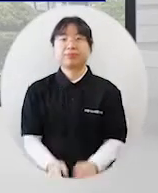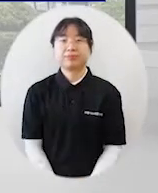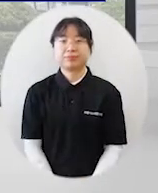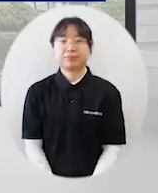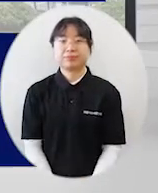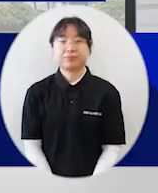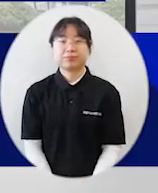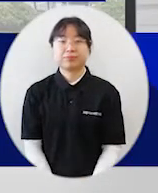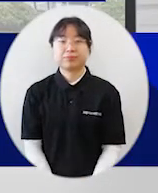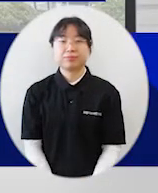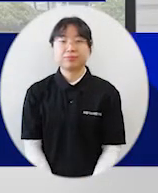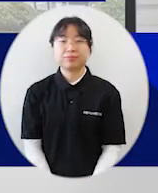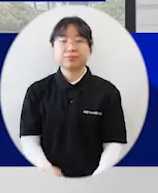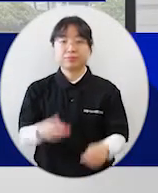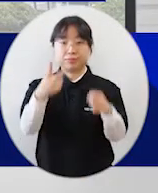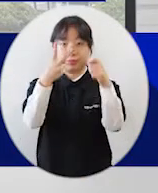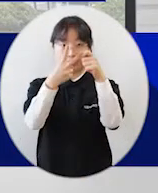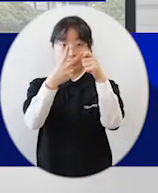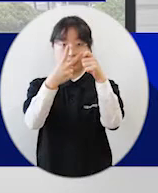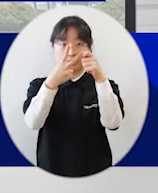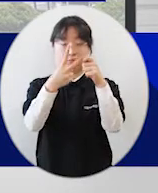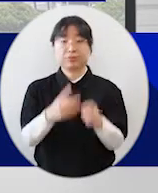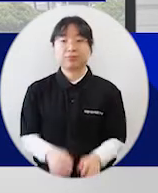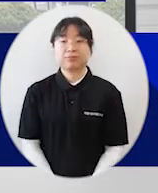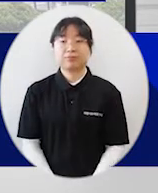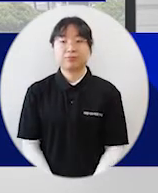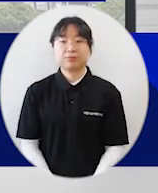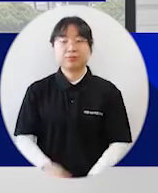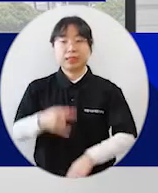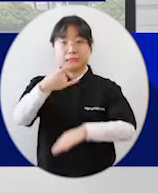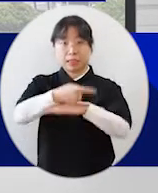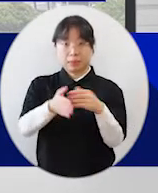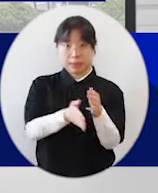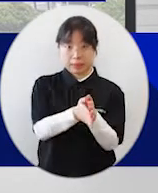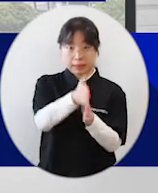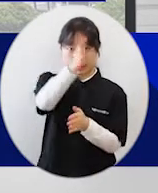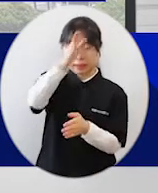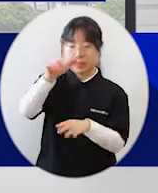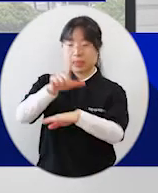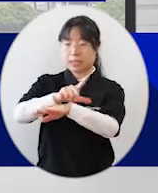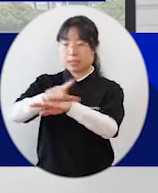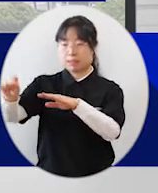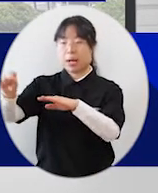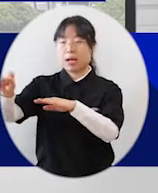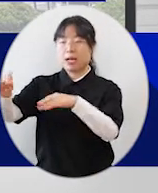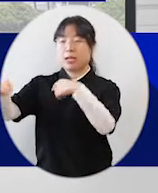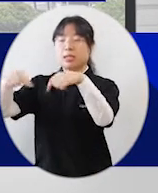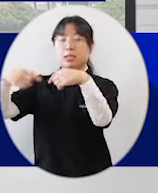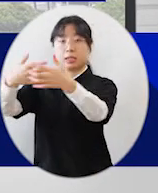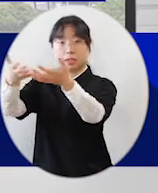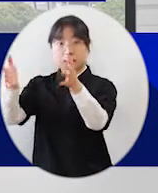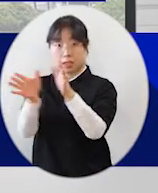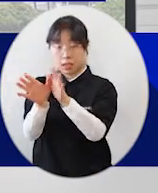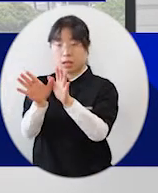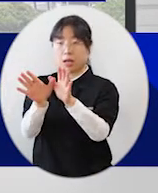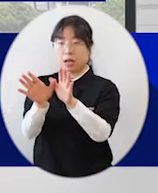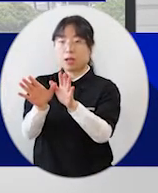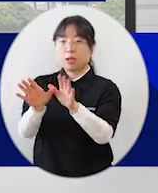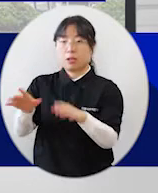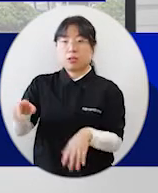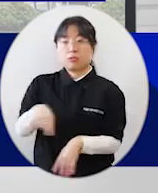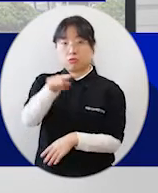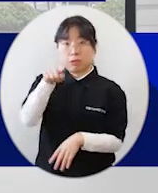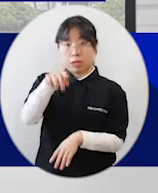2010년 유형 c 10대 뉴스 두번째는 우리 의 형 씨가 지방자치단체 평가에서 안전분야 붐은 전국 1위를